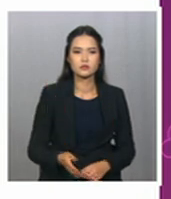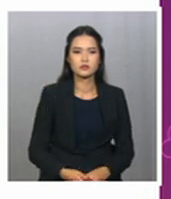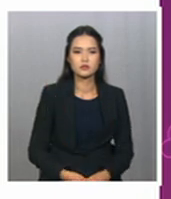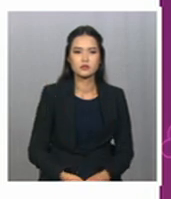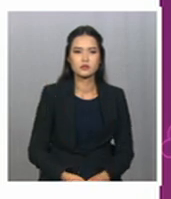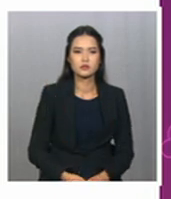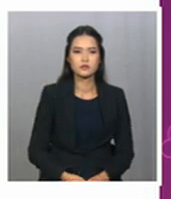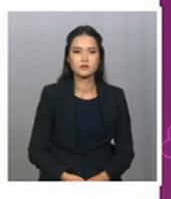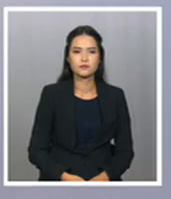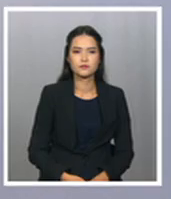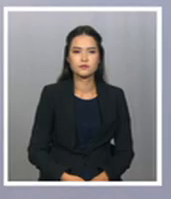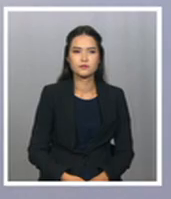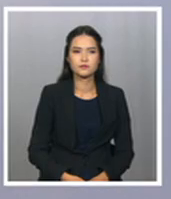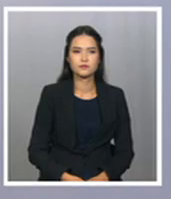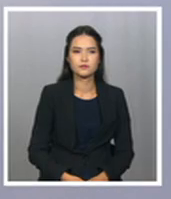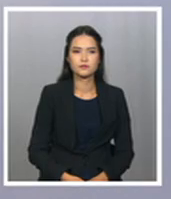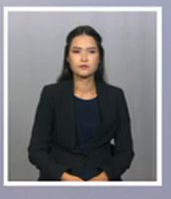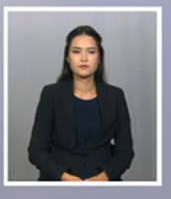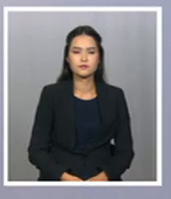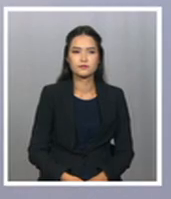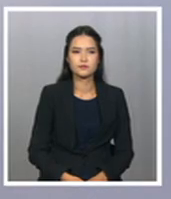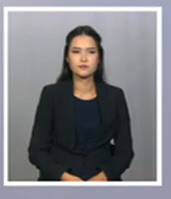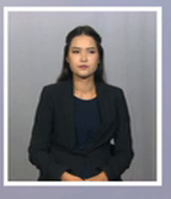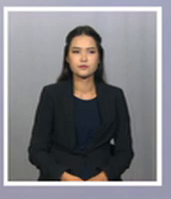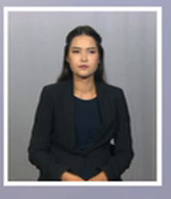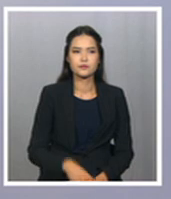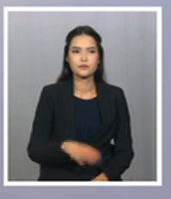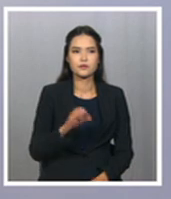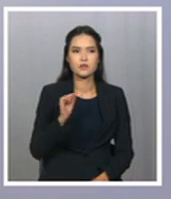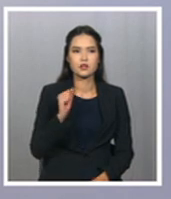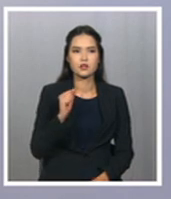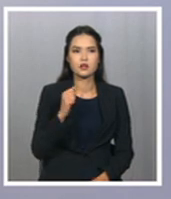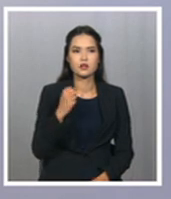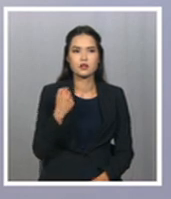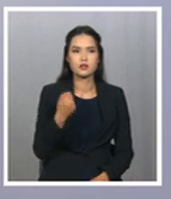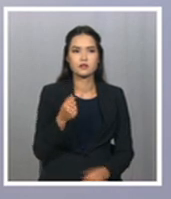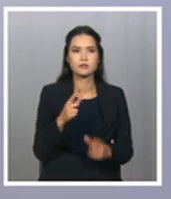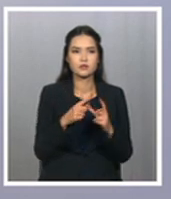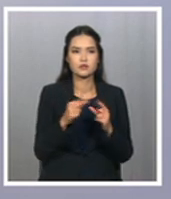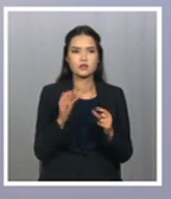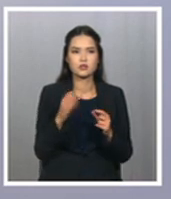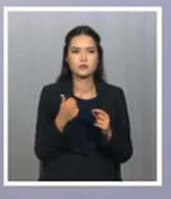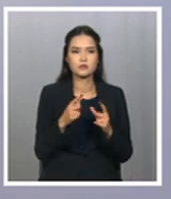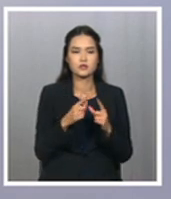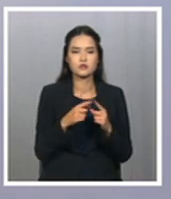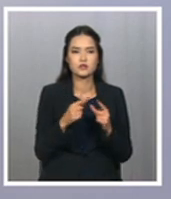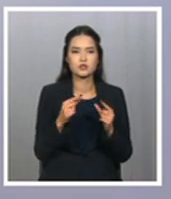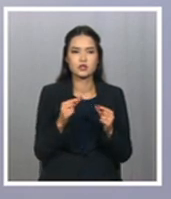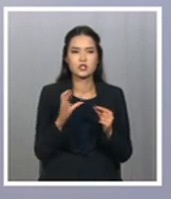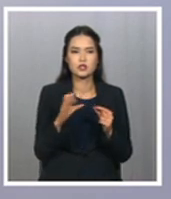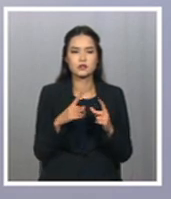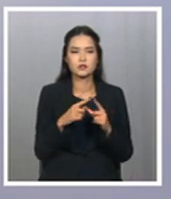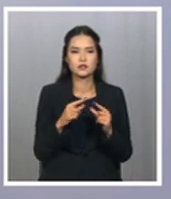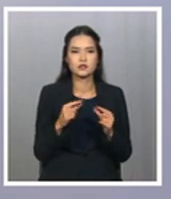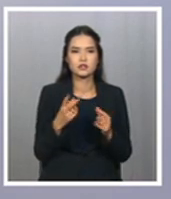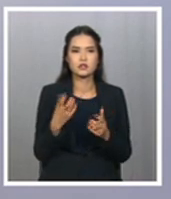70.189 градусқа тең. Қараңыздар, А бұрышы беріліп тұр, бұрышын таптық, С бұрышын табу үшін біз